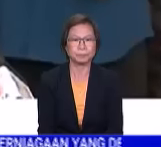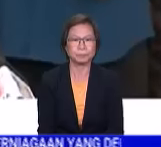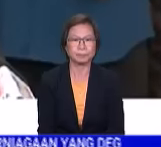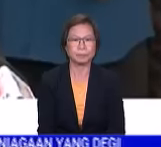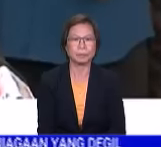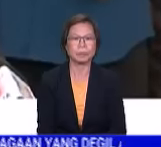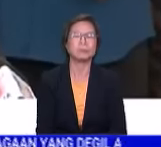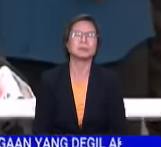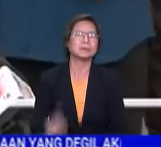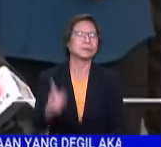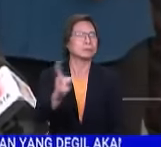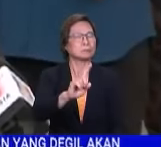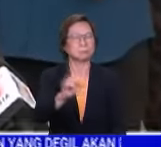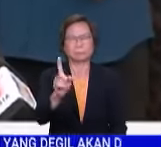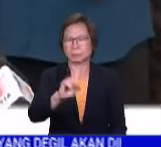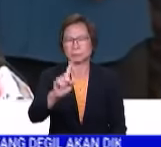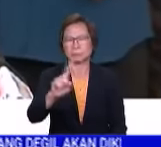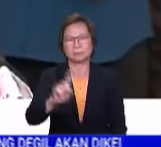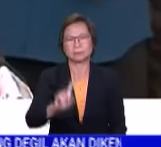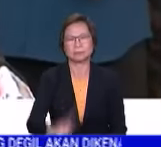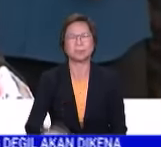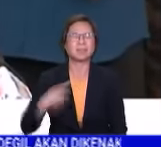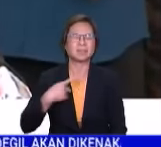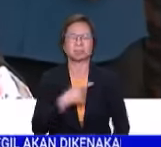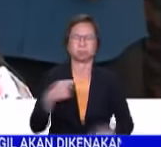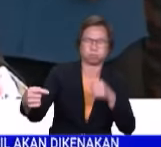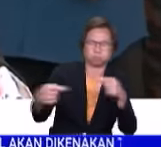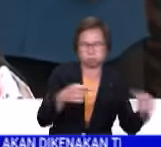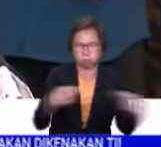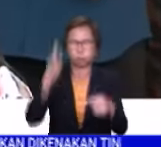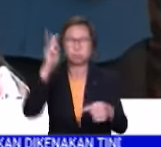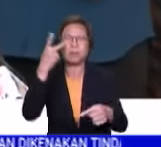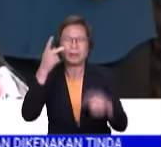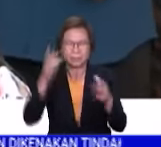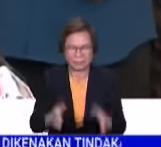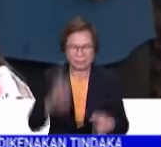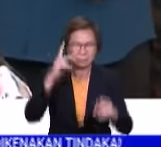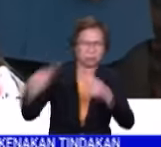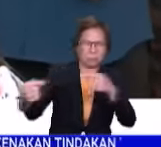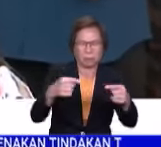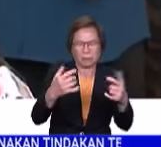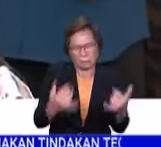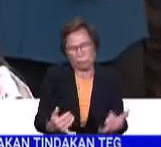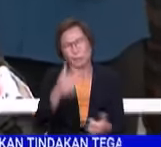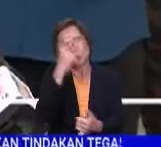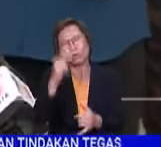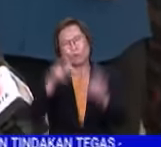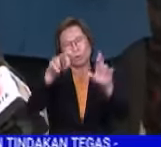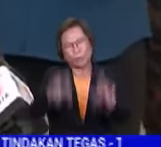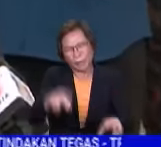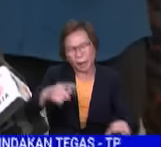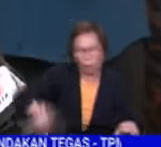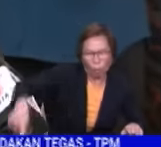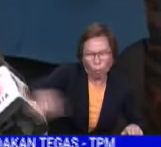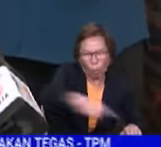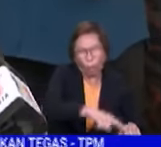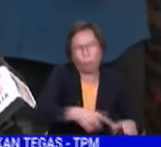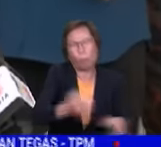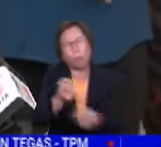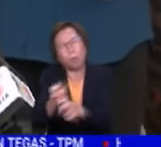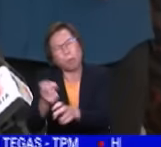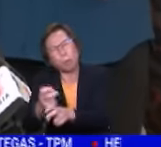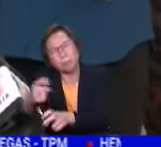Jadi janganlah kita berpolitik dalam keadaan sekarang ini kerana rakyat sedang mengalami